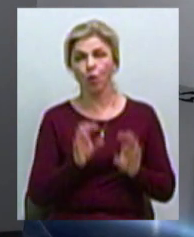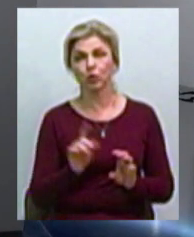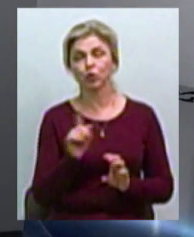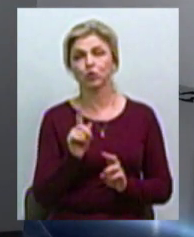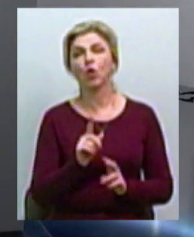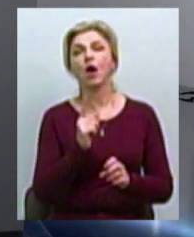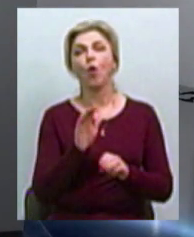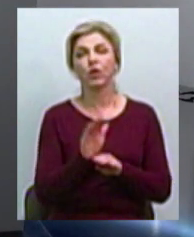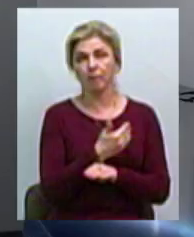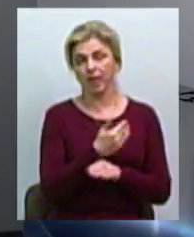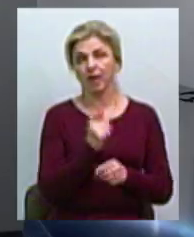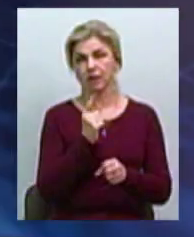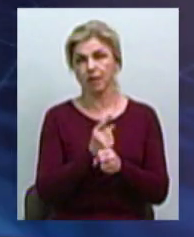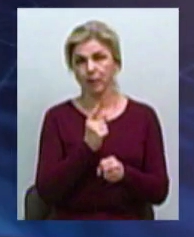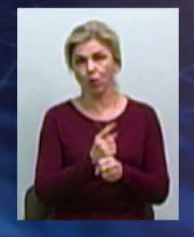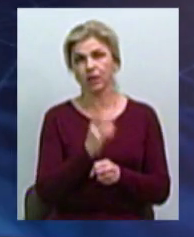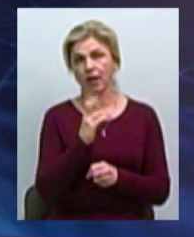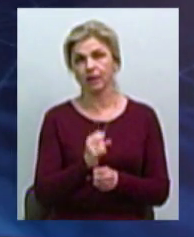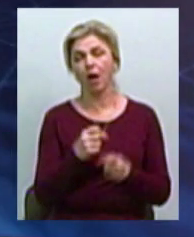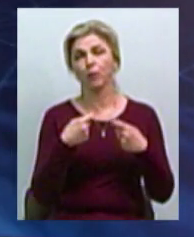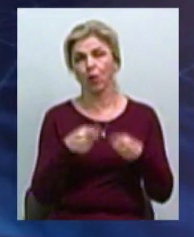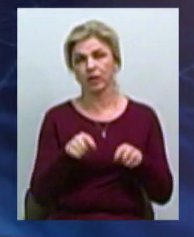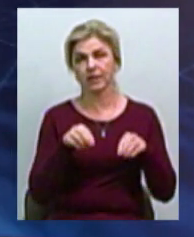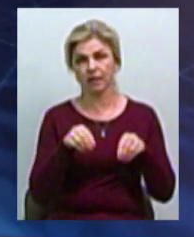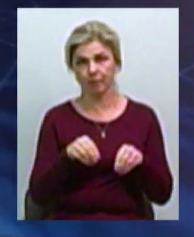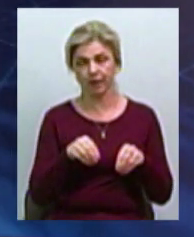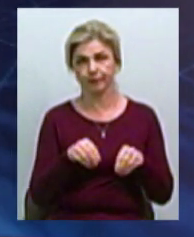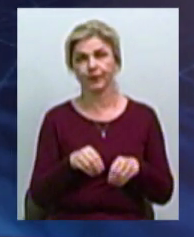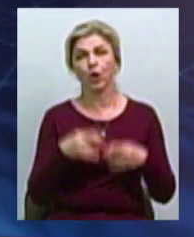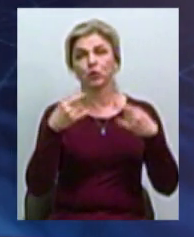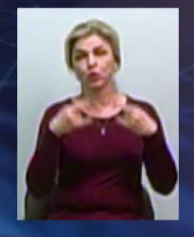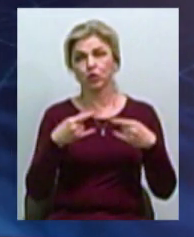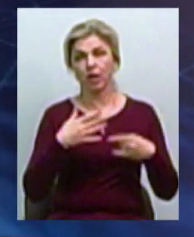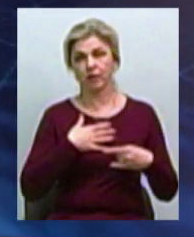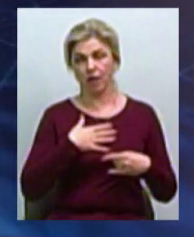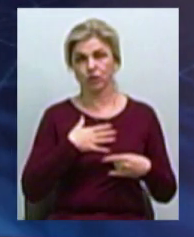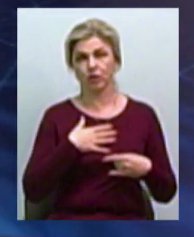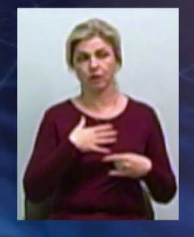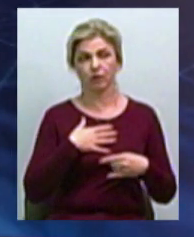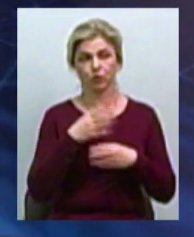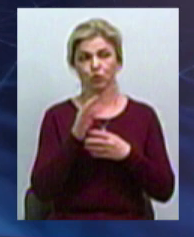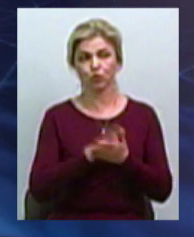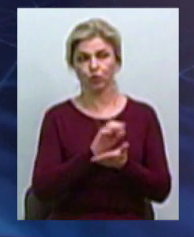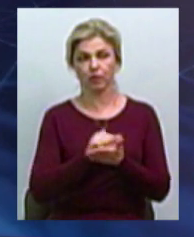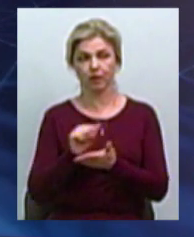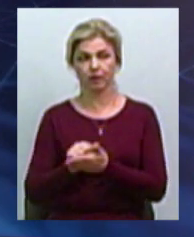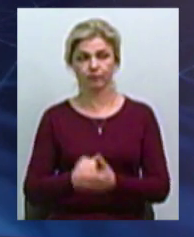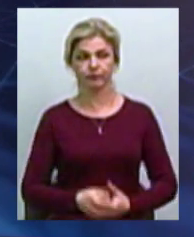відміну мораторію на продаж землі сільгосппризначення. Сюжет наших колег з ЮА перший.